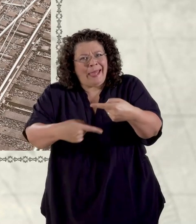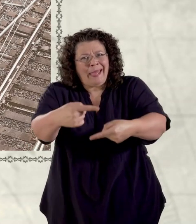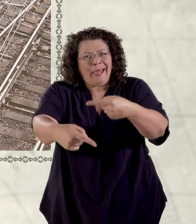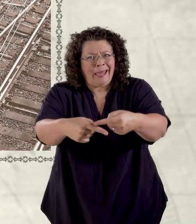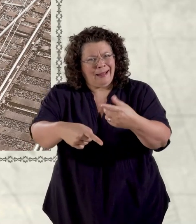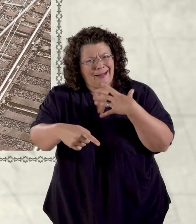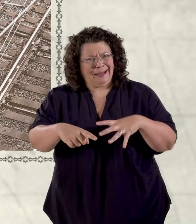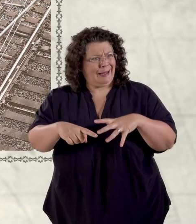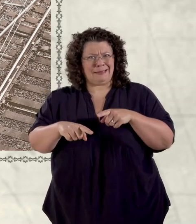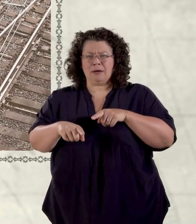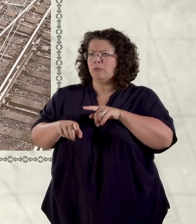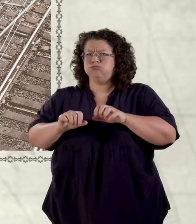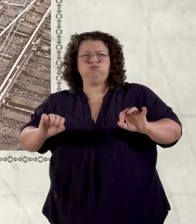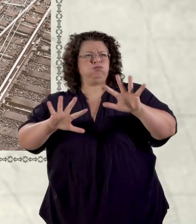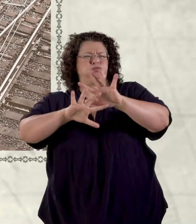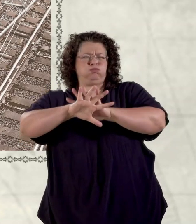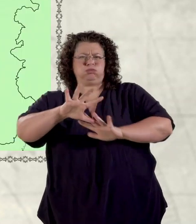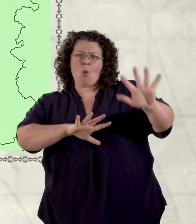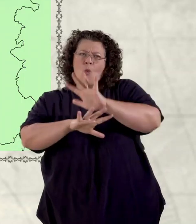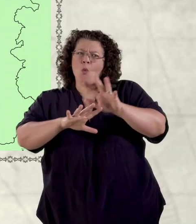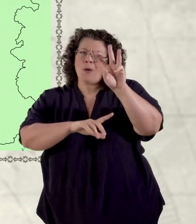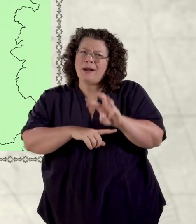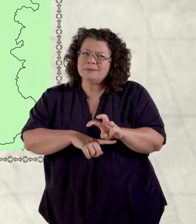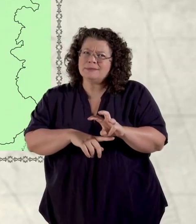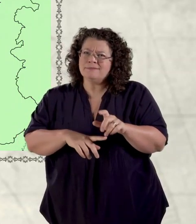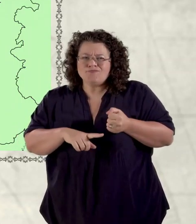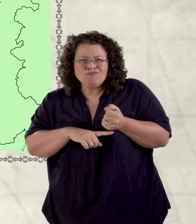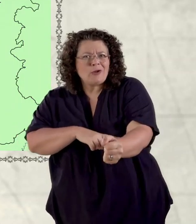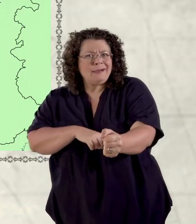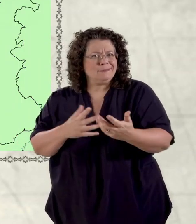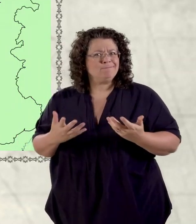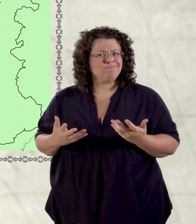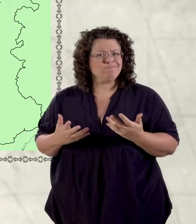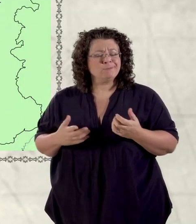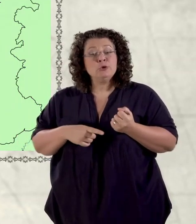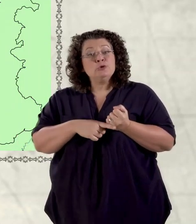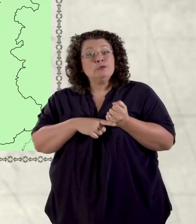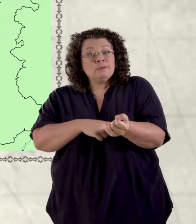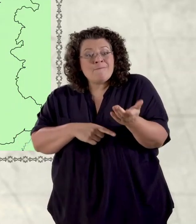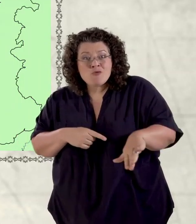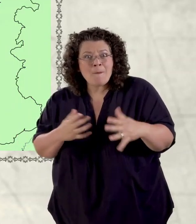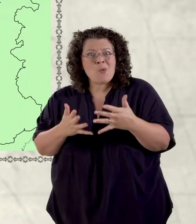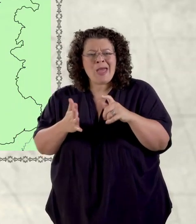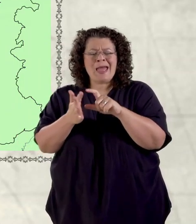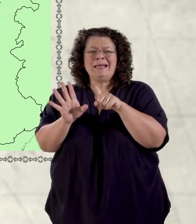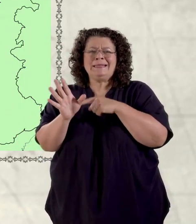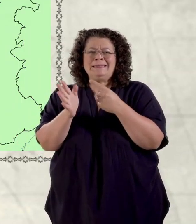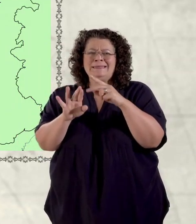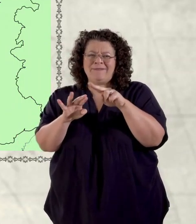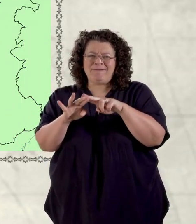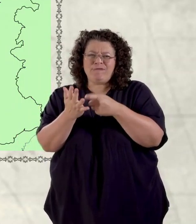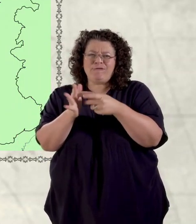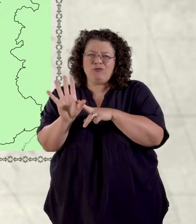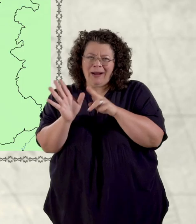Reilfyrdd o dyffryn clwyd, 1858,